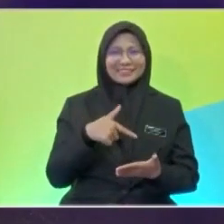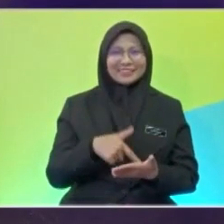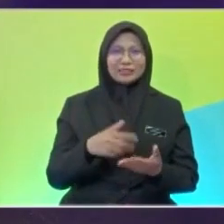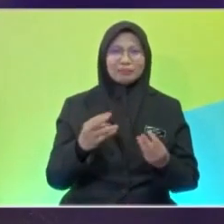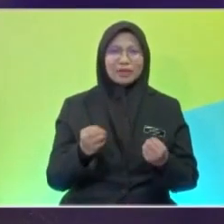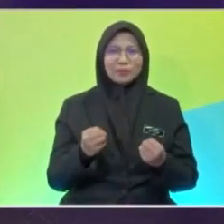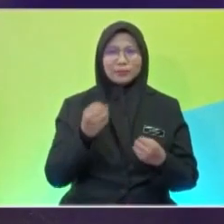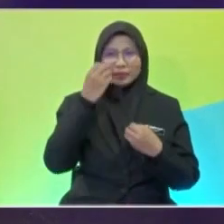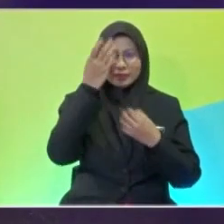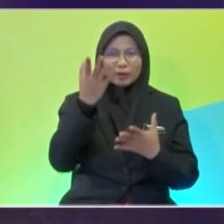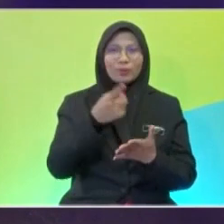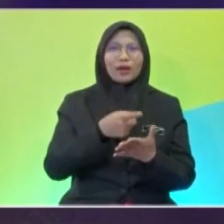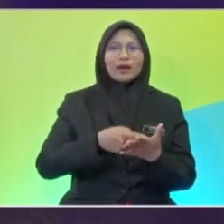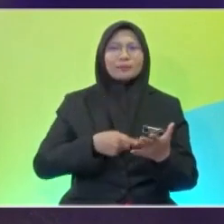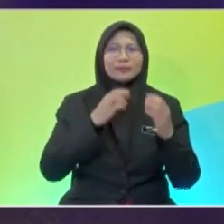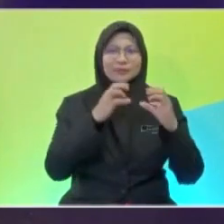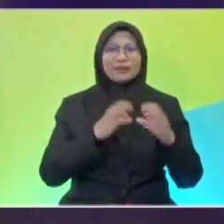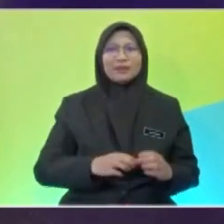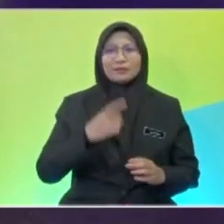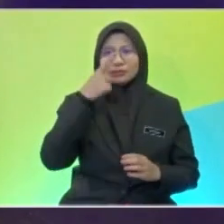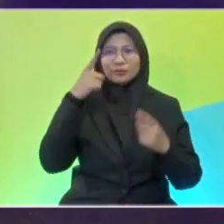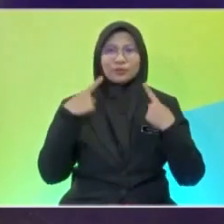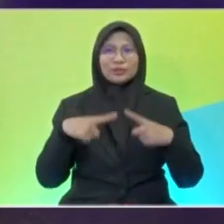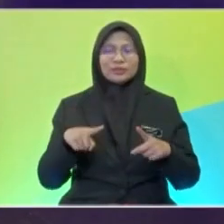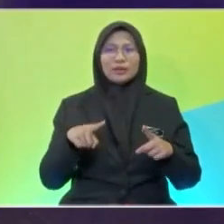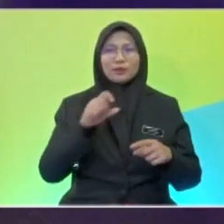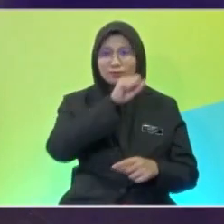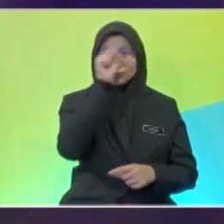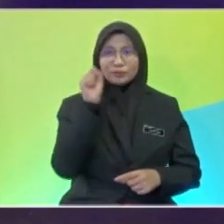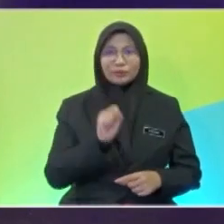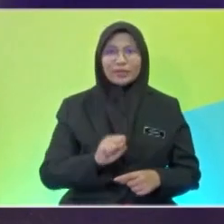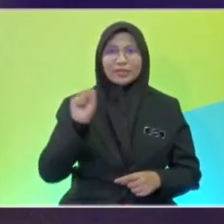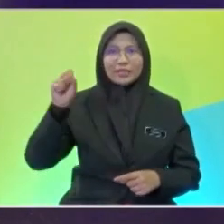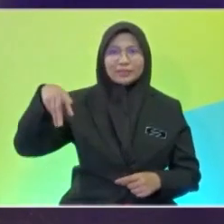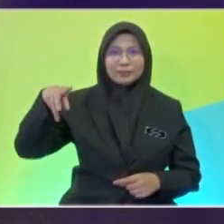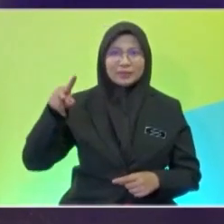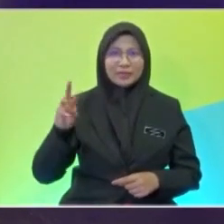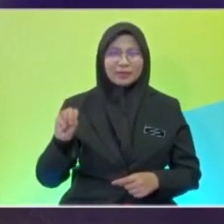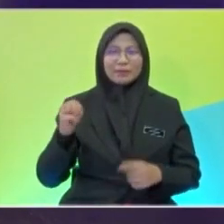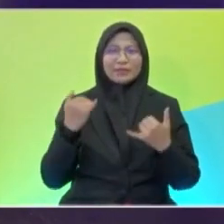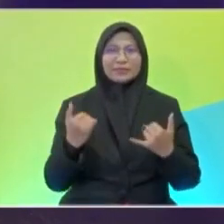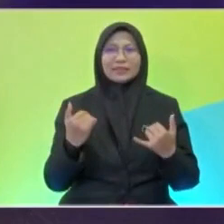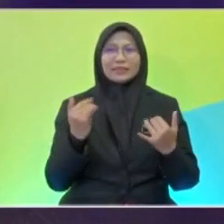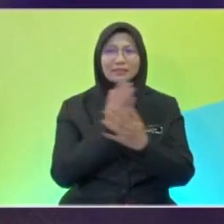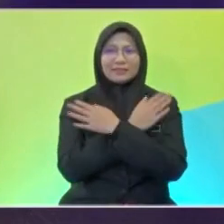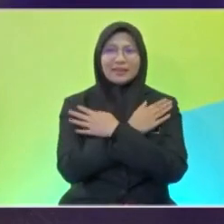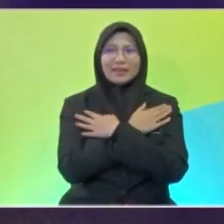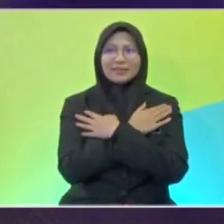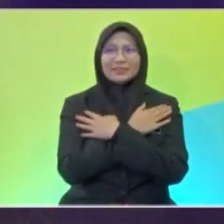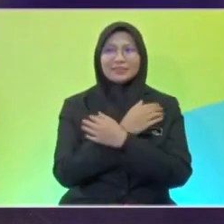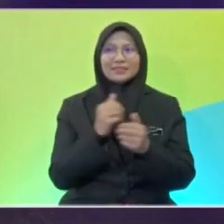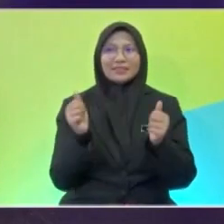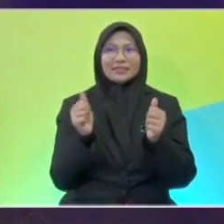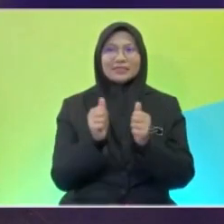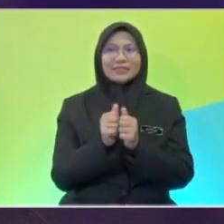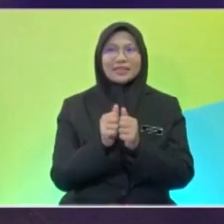banyaklah kita belajar dari HP yang aku isikan pada kita kita akan melihat sebentar jangan kemana-mana dia tahu terus bersama kami